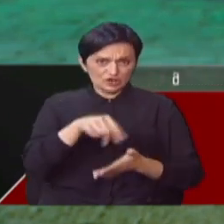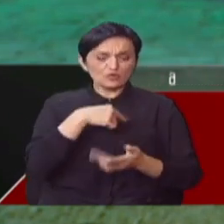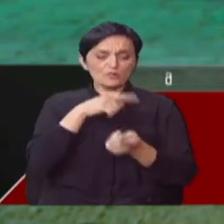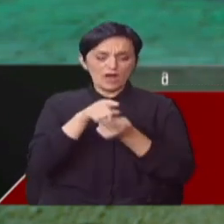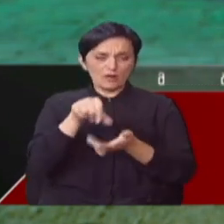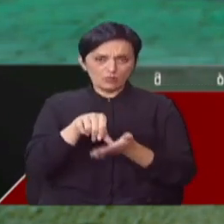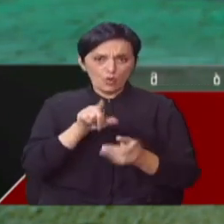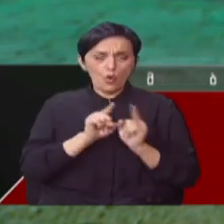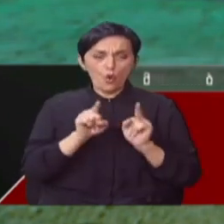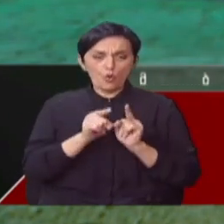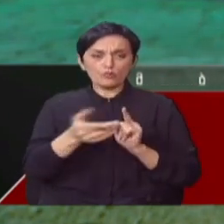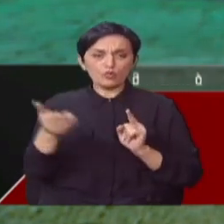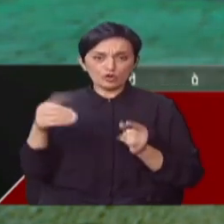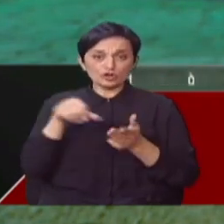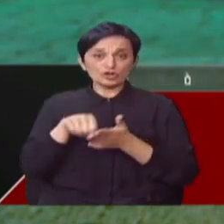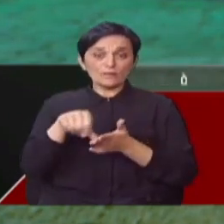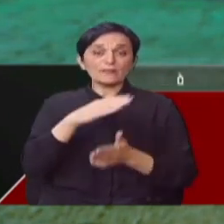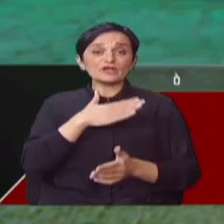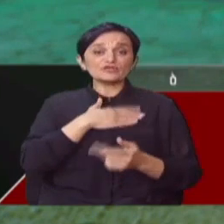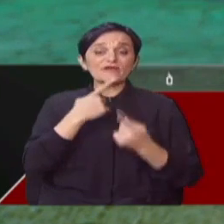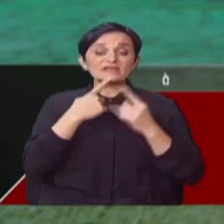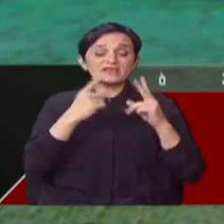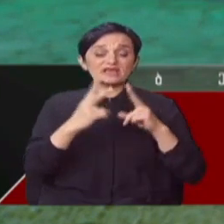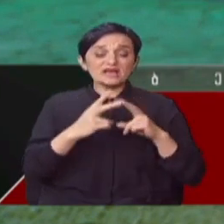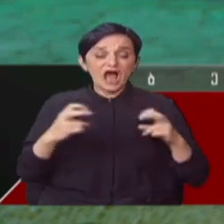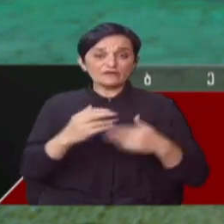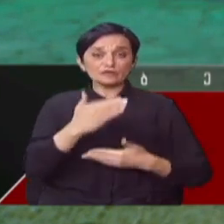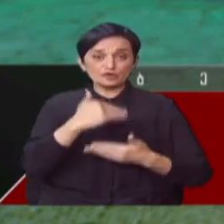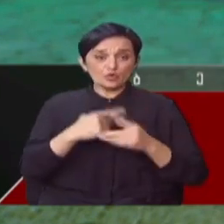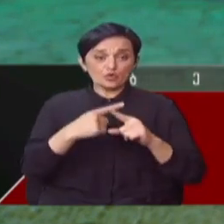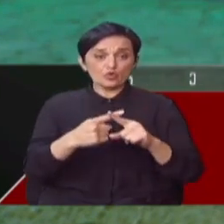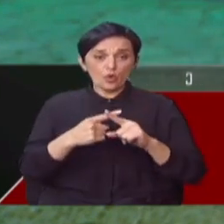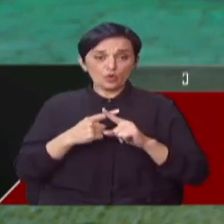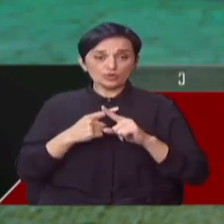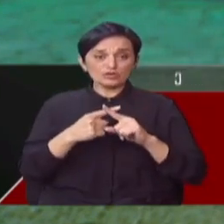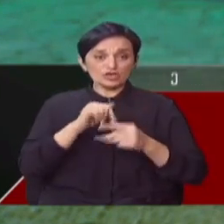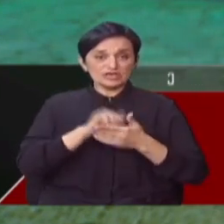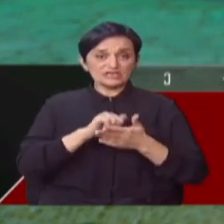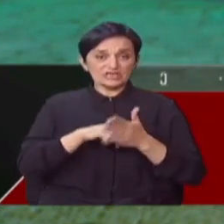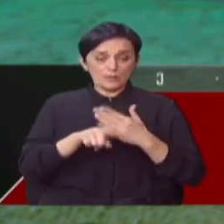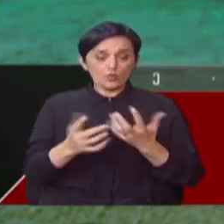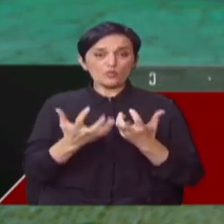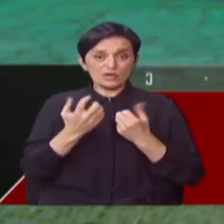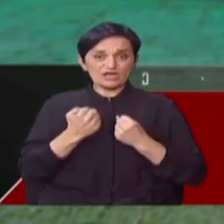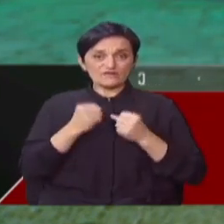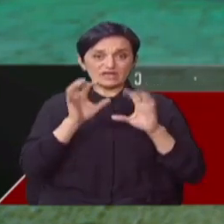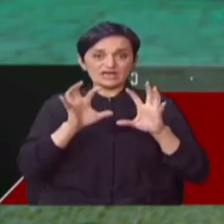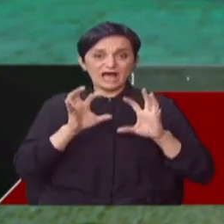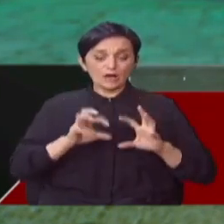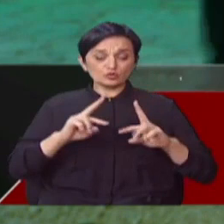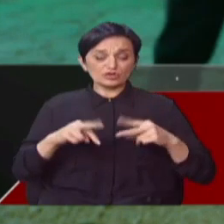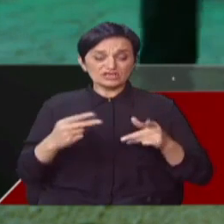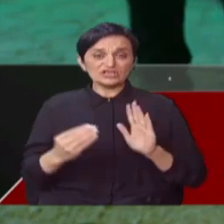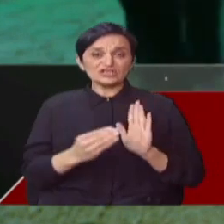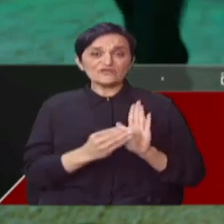შეხვედრაზე ოპოზიციის წარმომადგენლები და ჩვენ განხილვის შედეგად მივედით იმ კონსენსუსამდე რომლის საფუძველზეც მივიღეთ კანონმდებლობაში